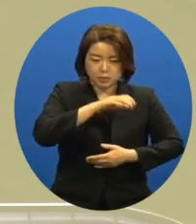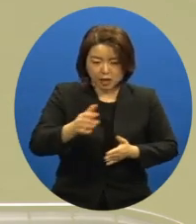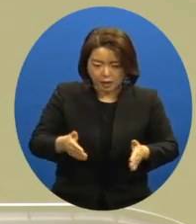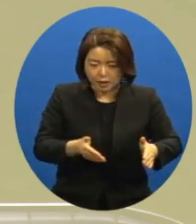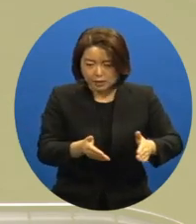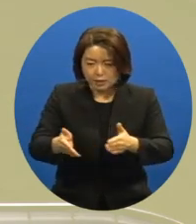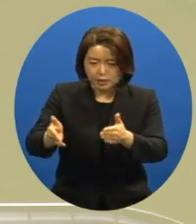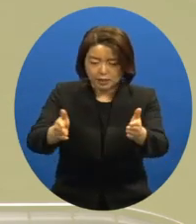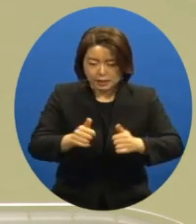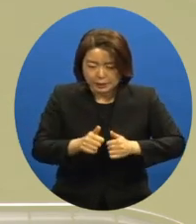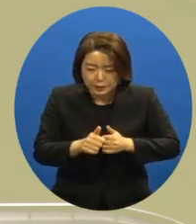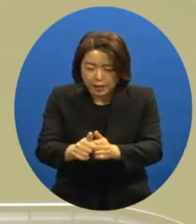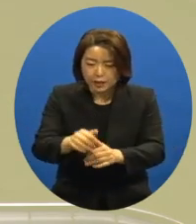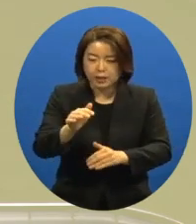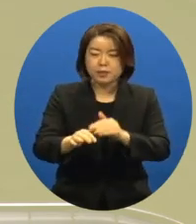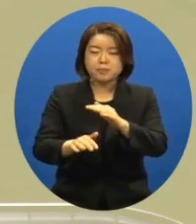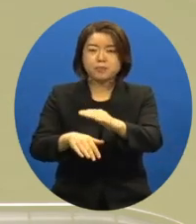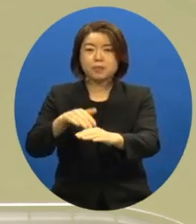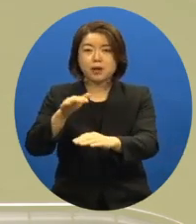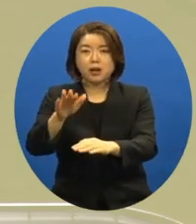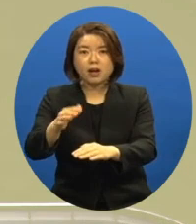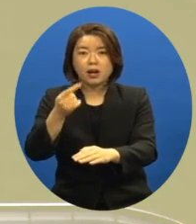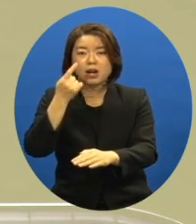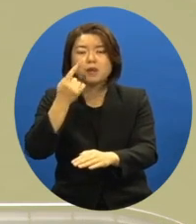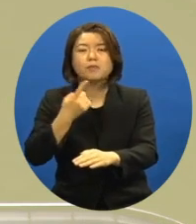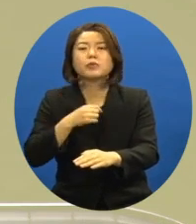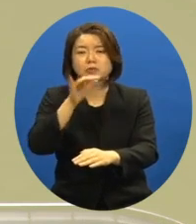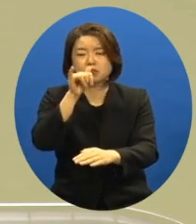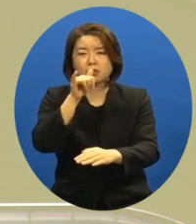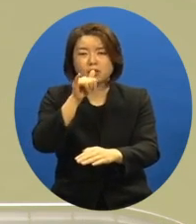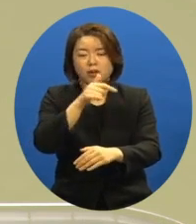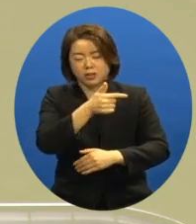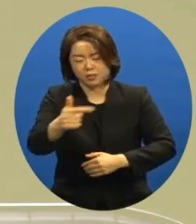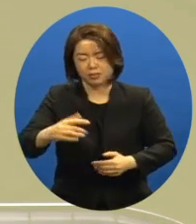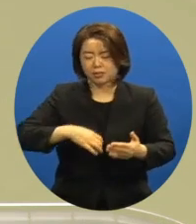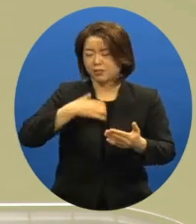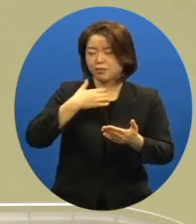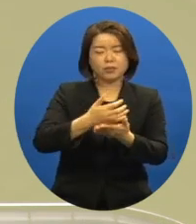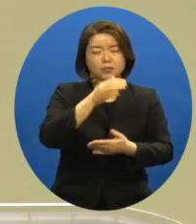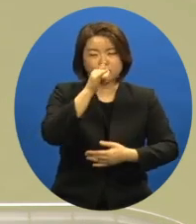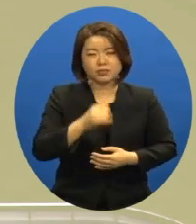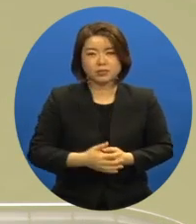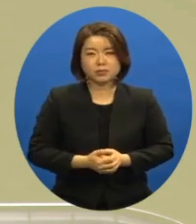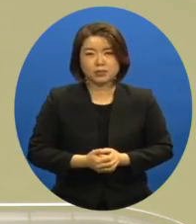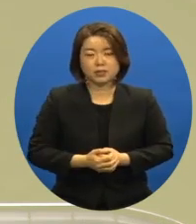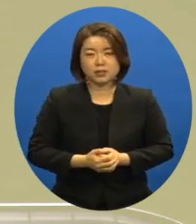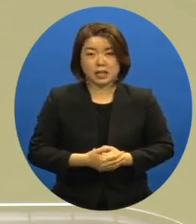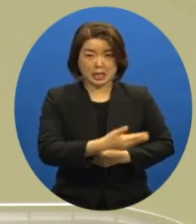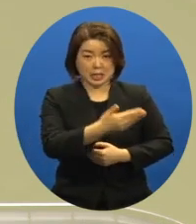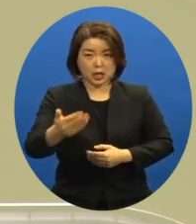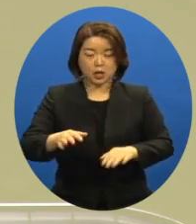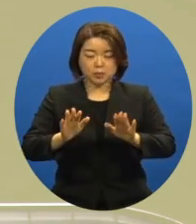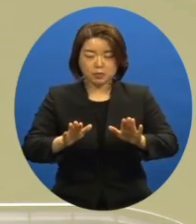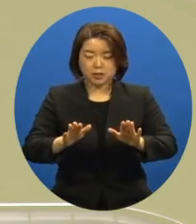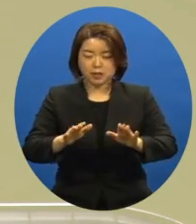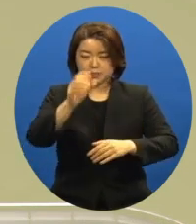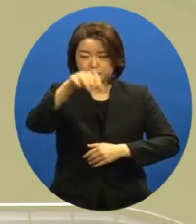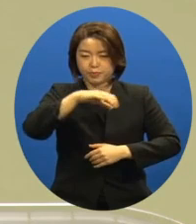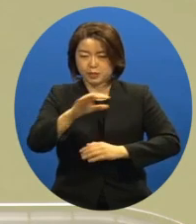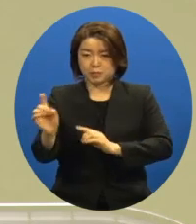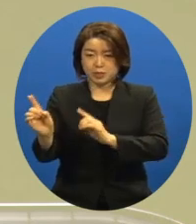걸어보았습니다. 큰 감동이었습니다. 저는 이번에 여러분이 이번 십자가 부흥의 기간